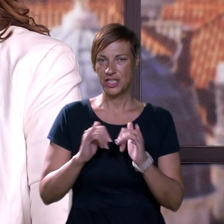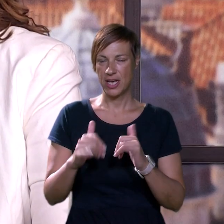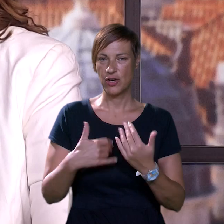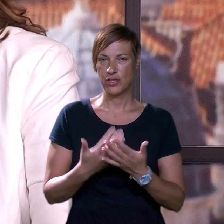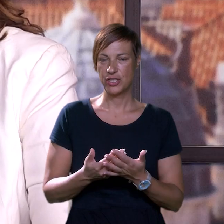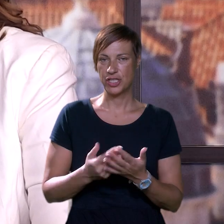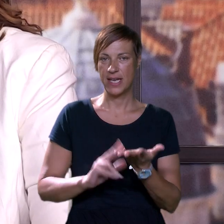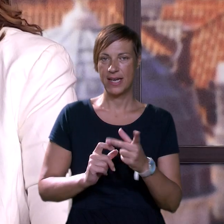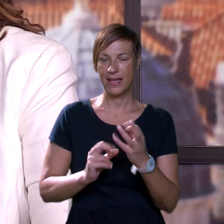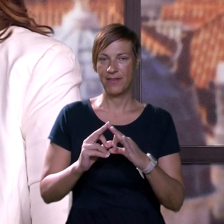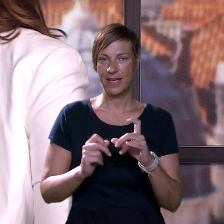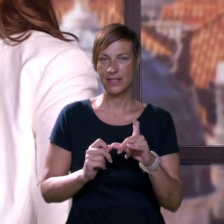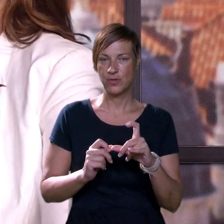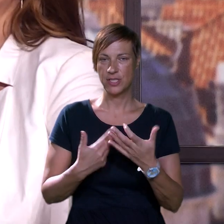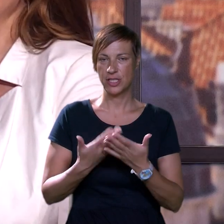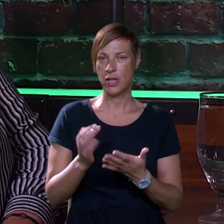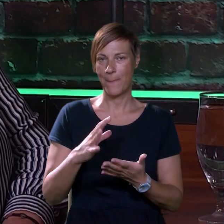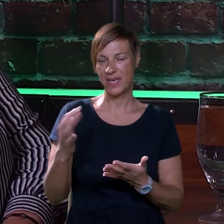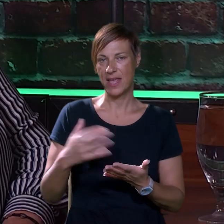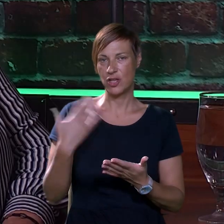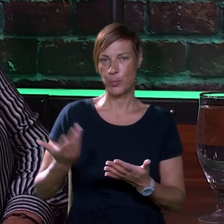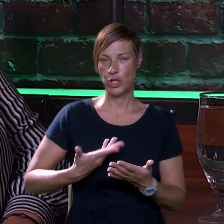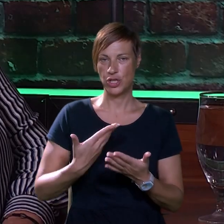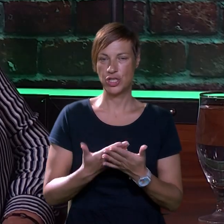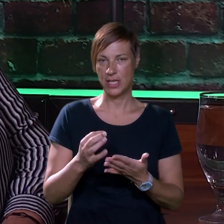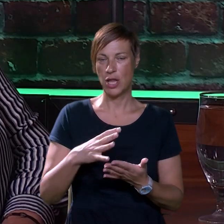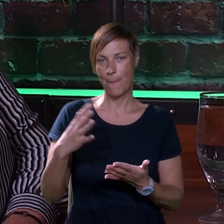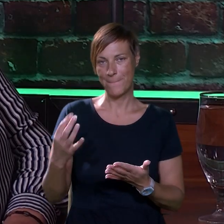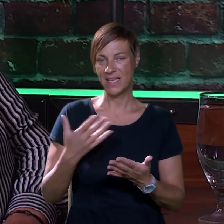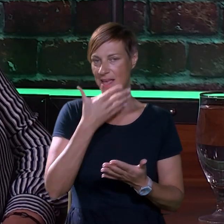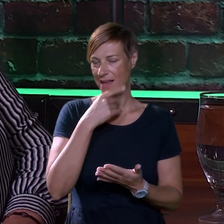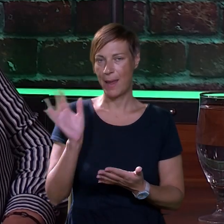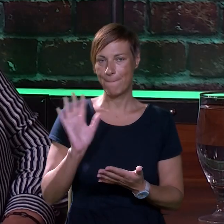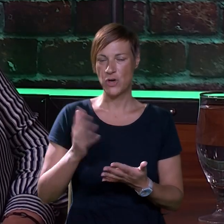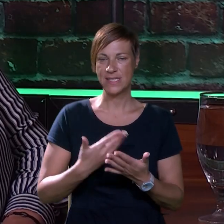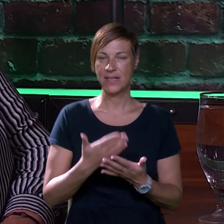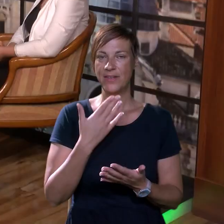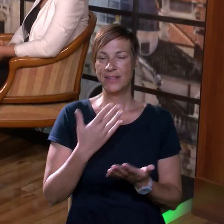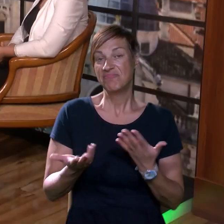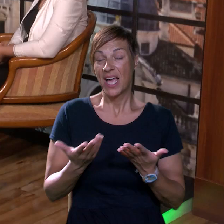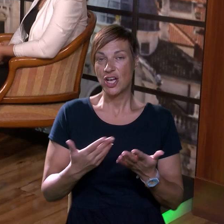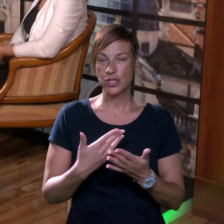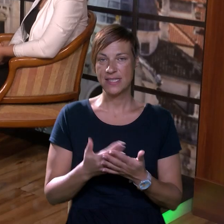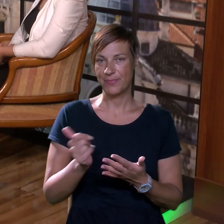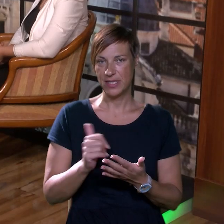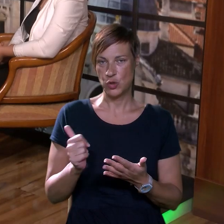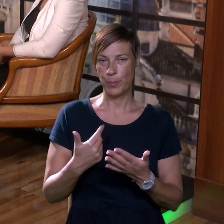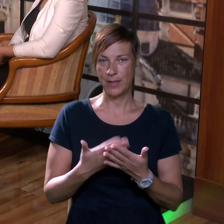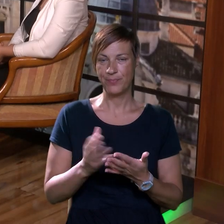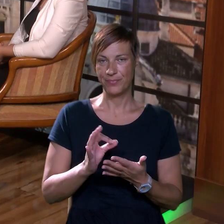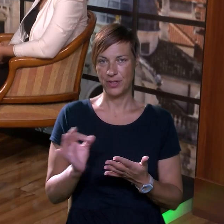današnja gošća je Nevenka Curić. Dobar dan i dobro nam došli. Dobar dan, lijep pozdrav. Hvala, kako ste?